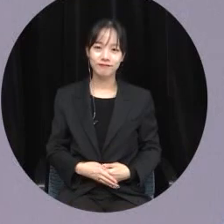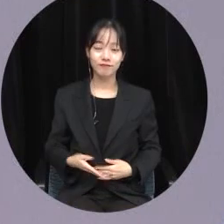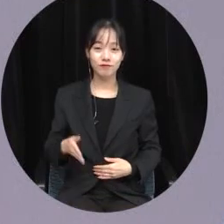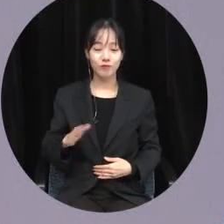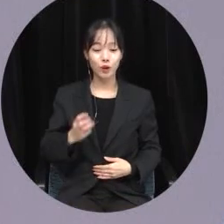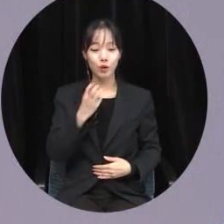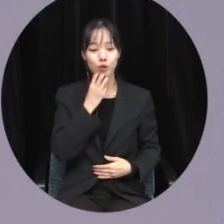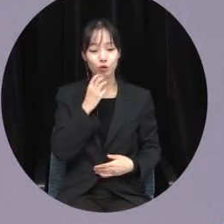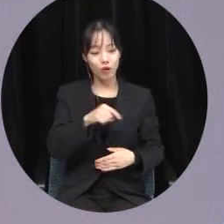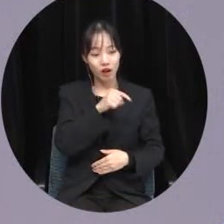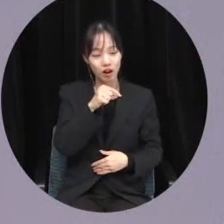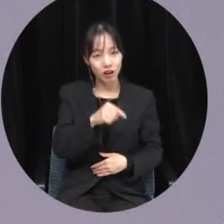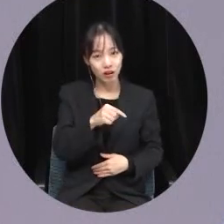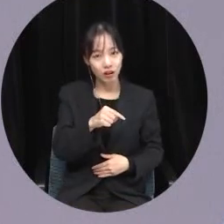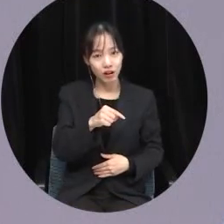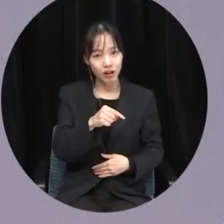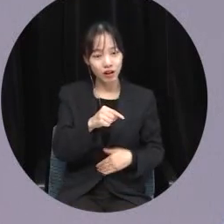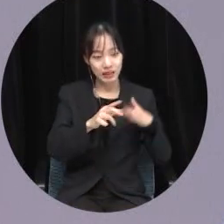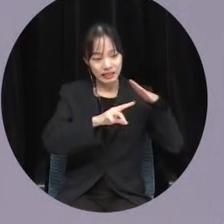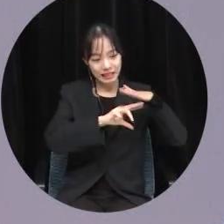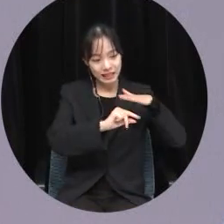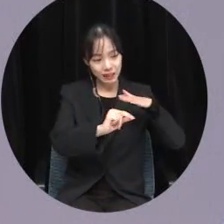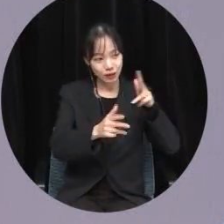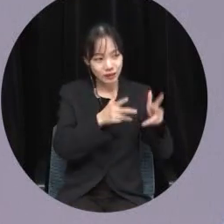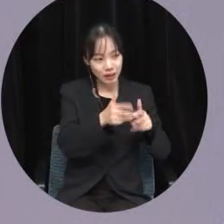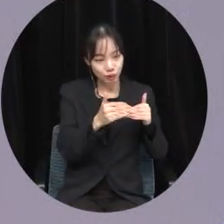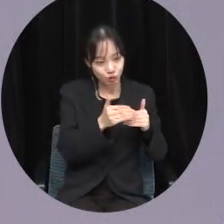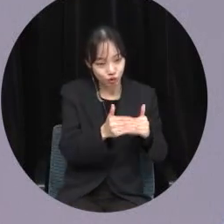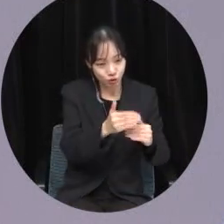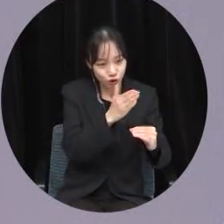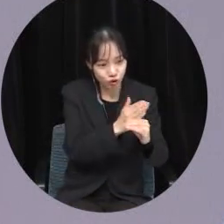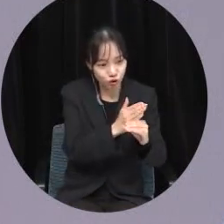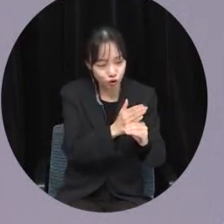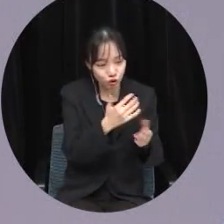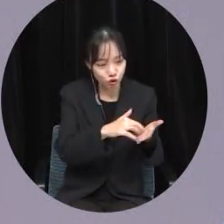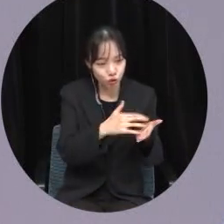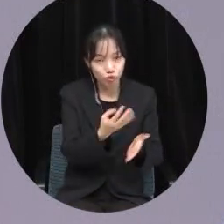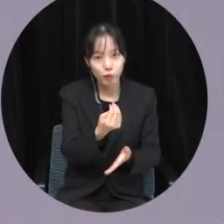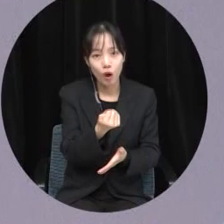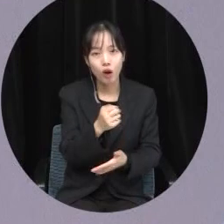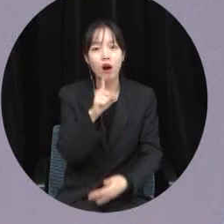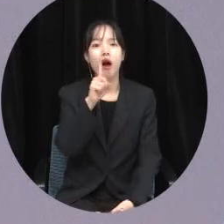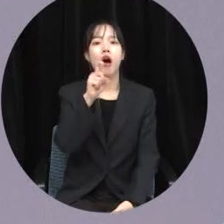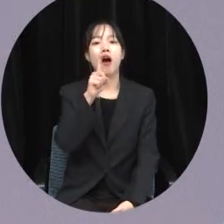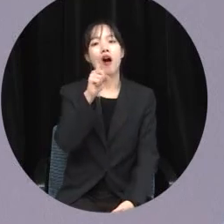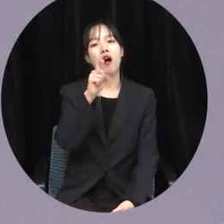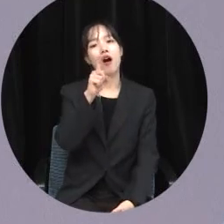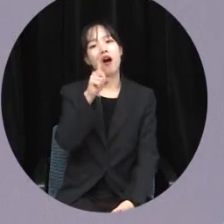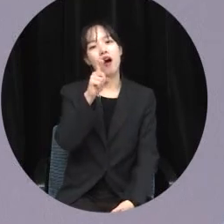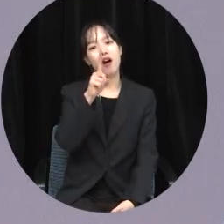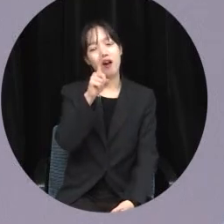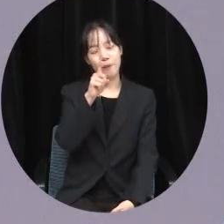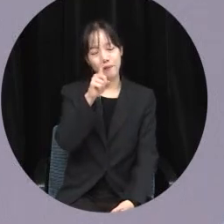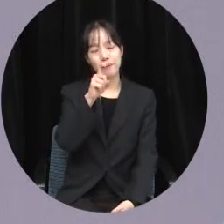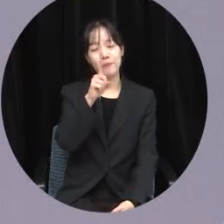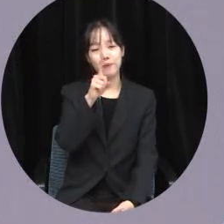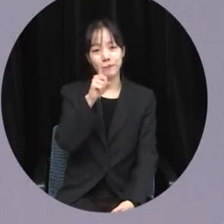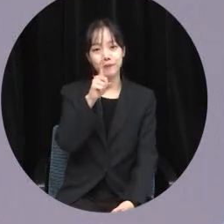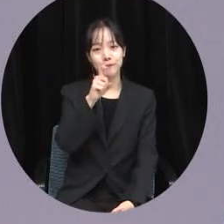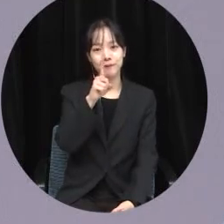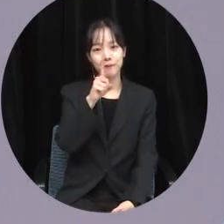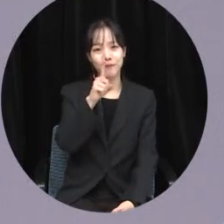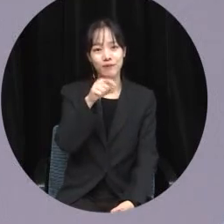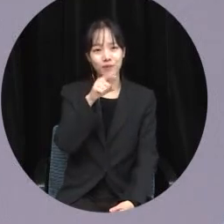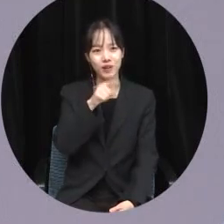내에 경전철 추진 중인 노선만 11군데가 있습니다. 그렇기 때문에